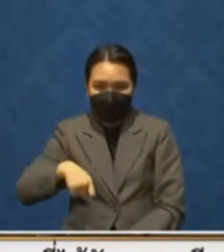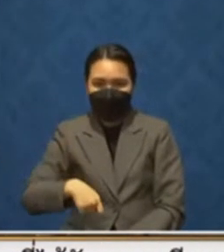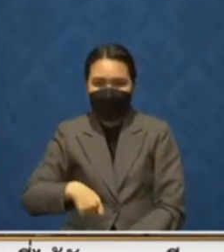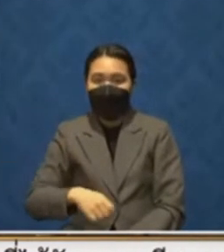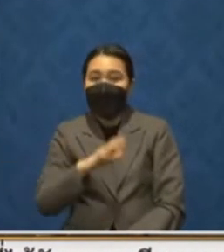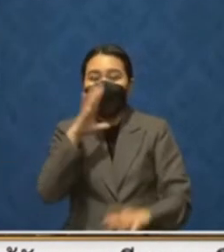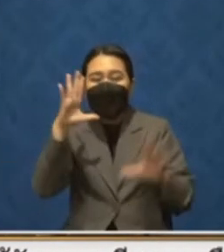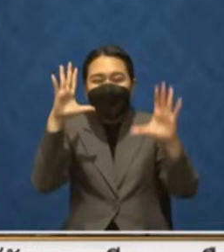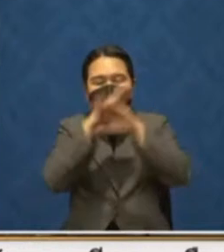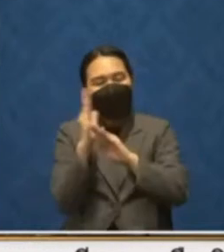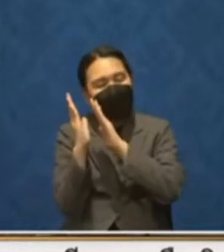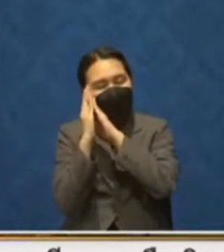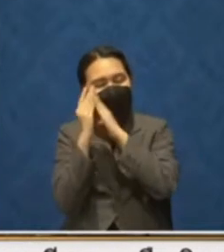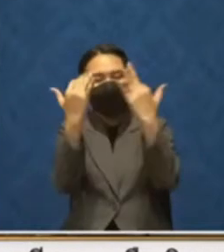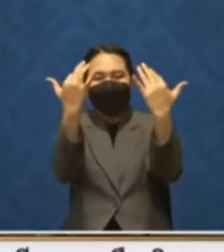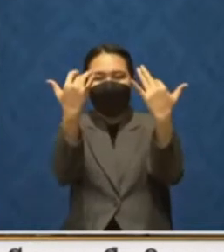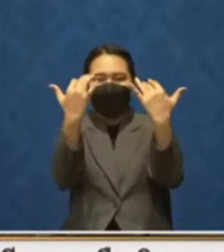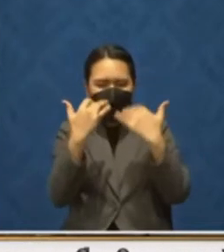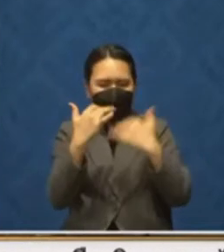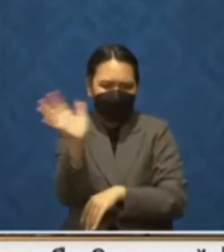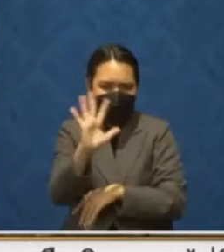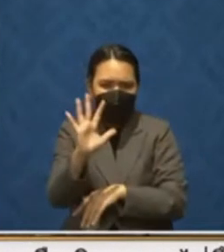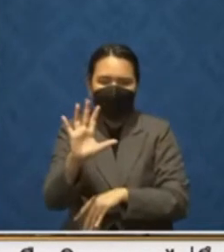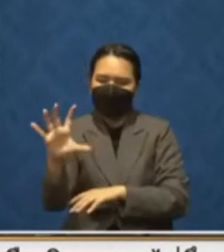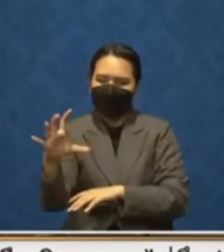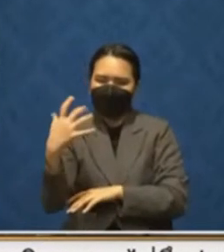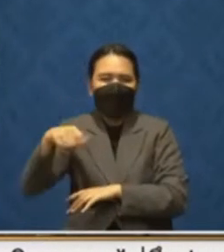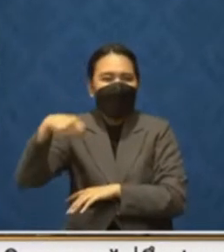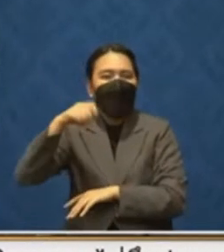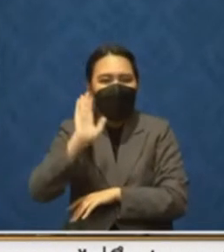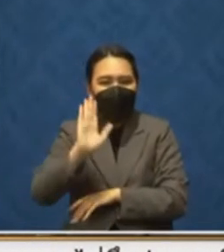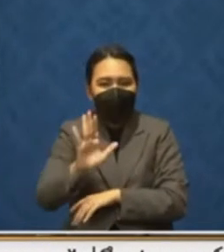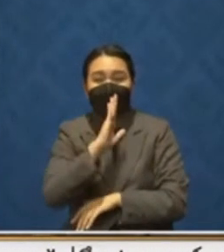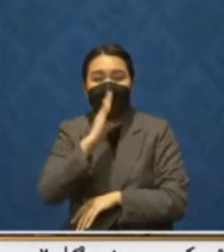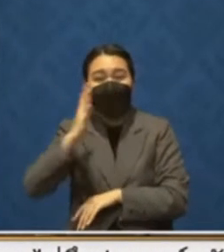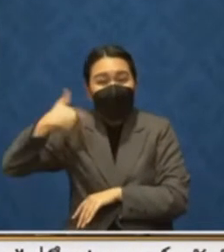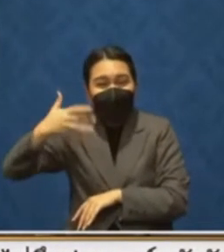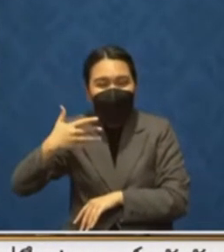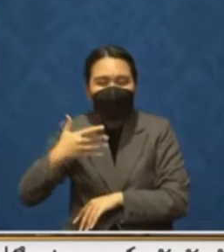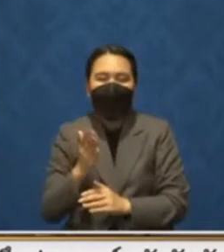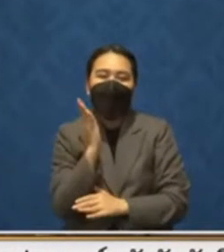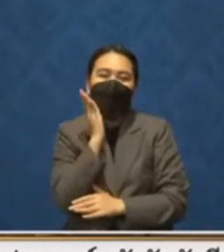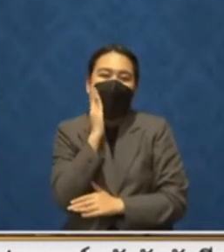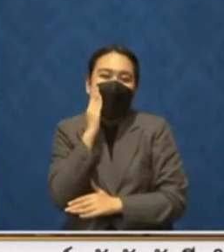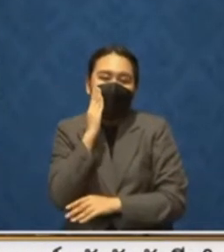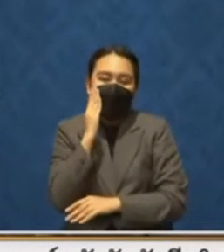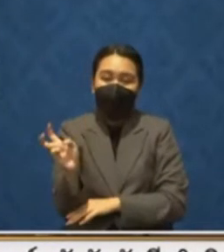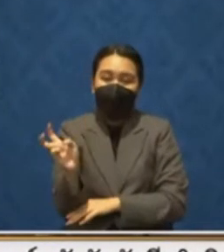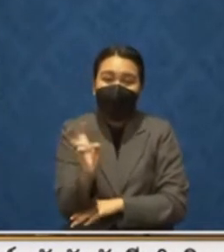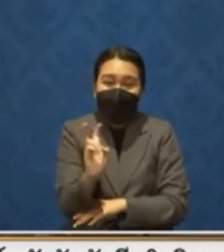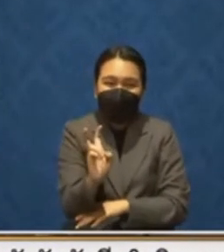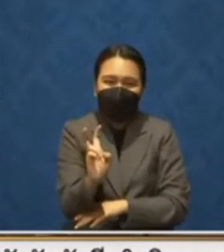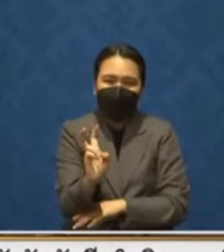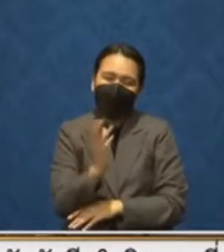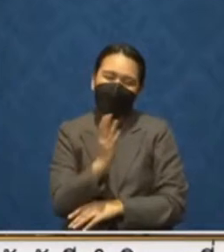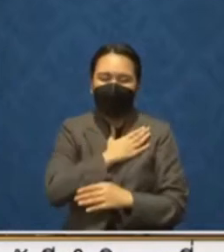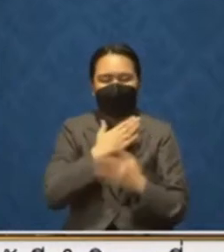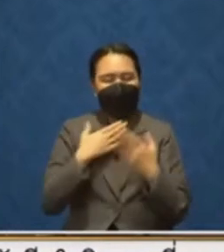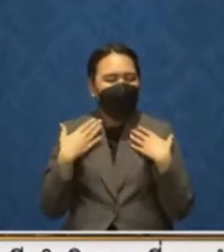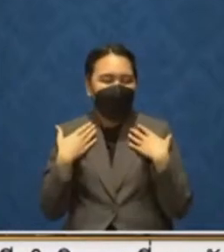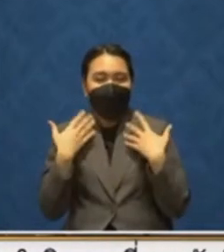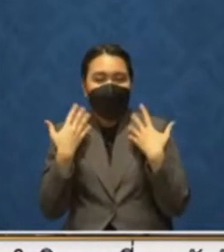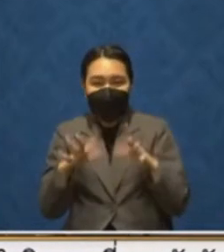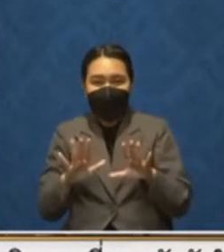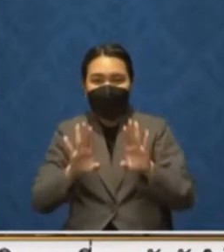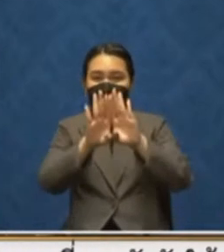ร้อนก็ใช้แป้งเด็กตางูปากเข้าไปทำตัวนะเปิดหน้าต่างระบาย